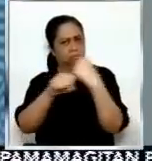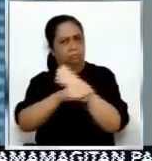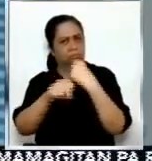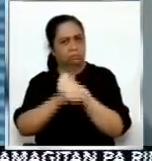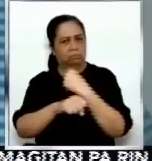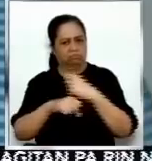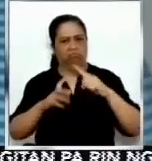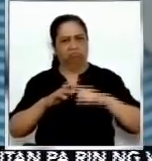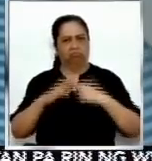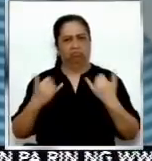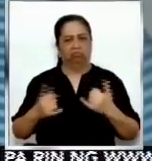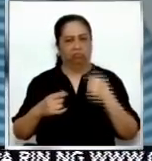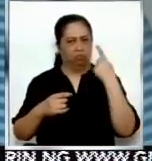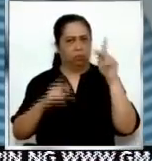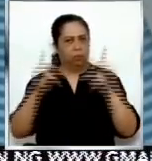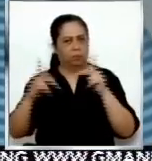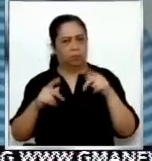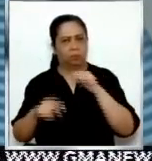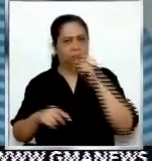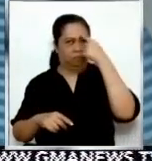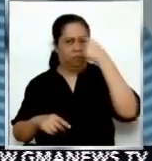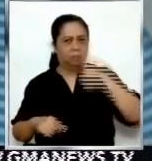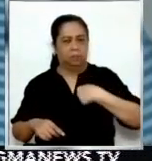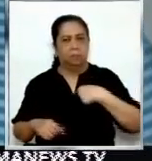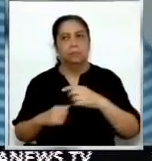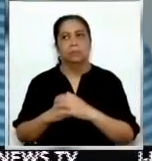ko na to para sa taong bayan, hindi naman para sa akin to, sir.